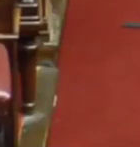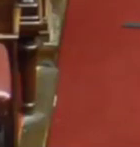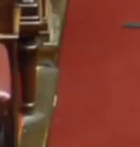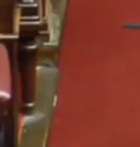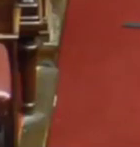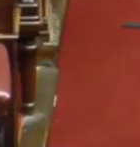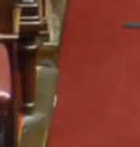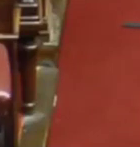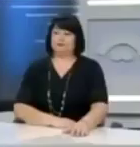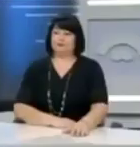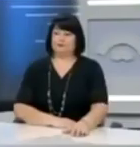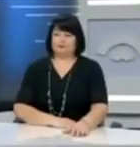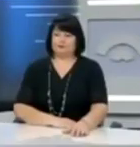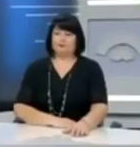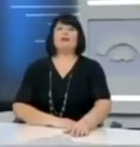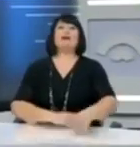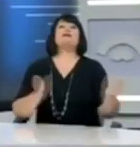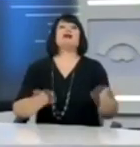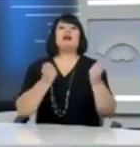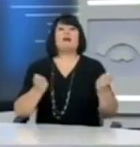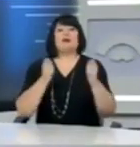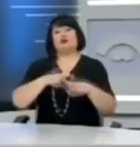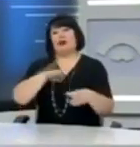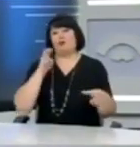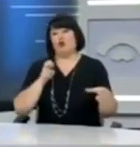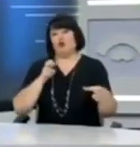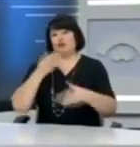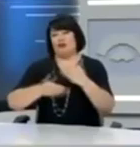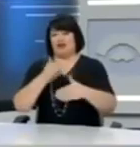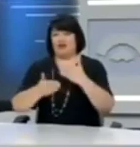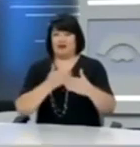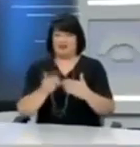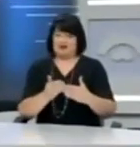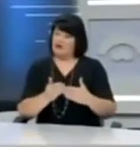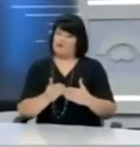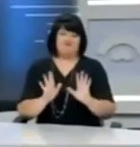είμαστε υποχρεωμένοι να αποχωρήσουμε από αυτήν τη διαδικασία και